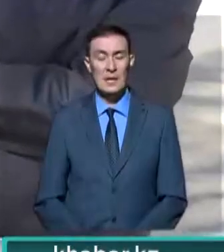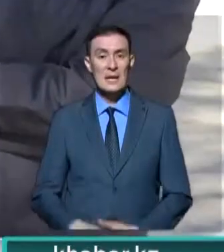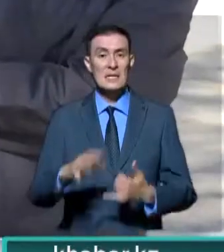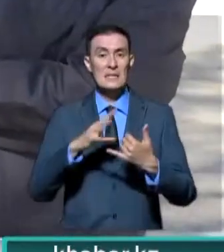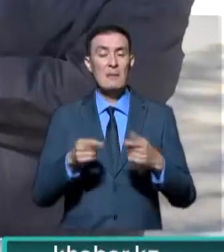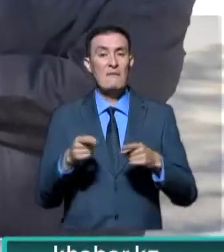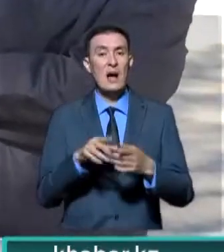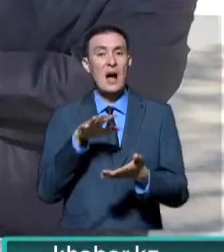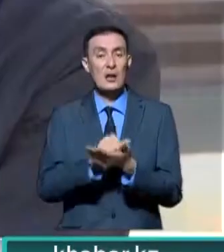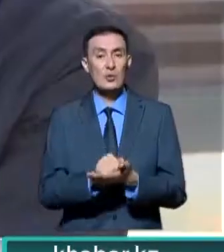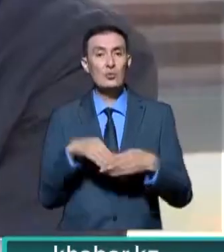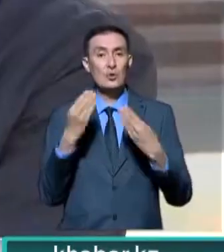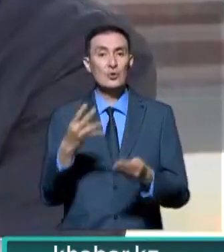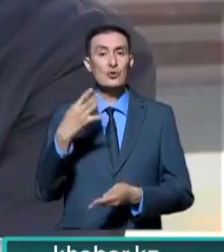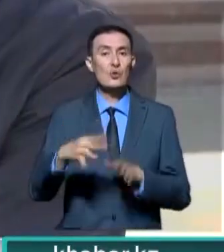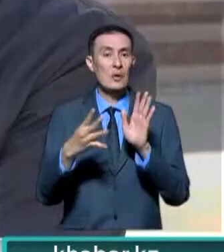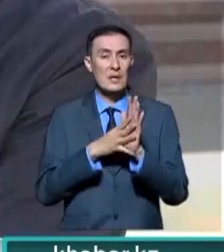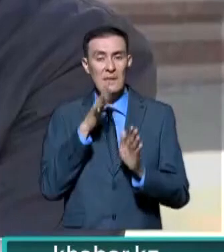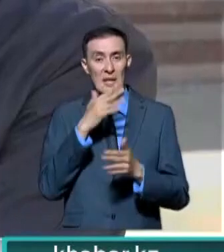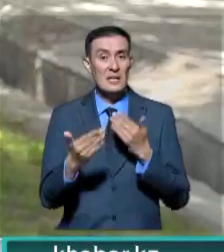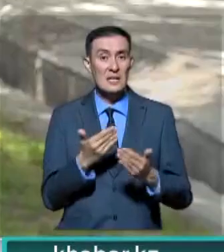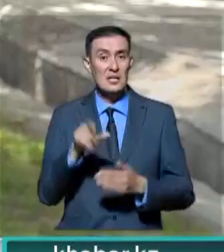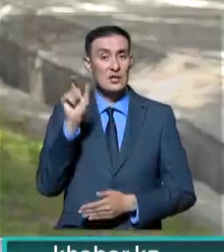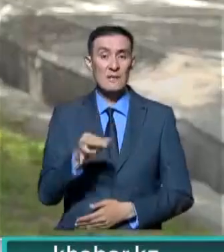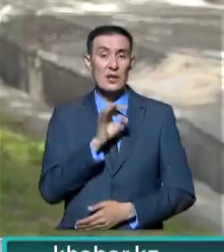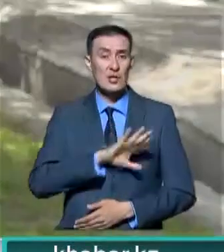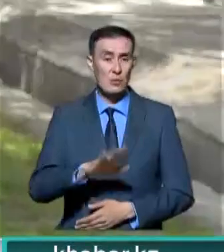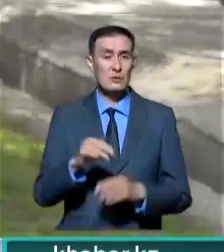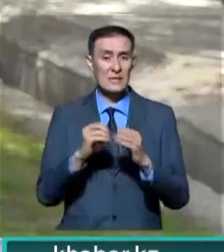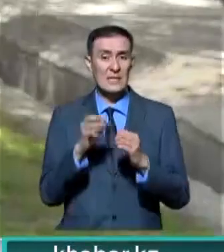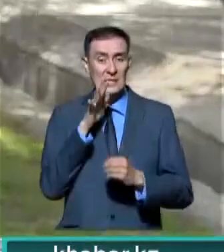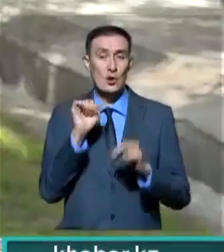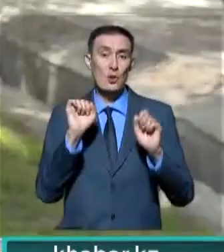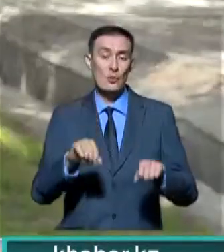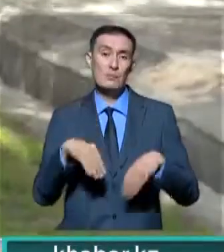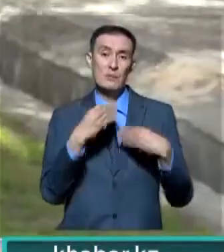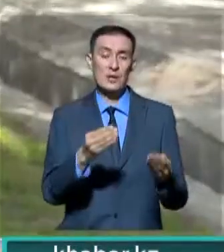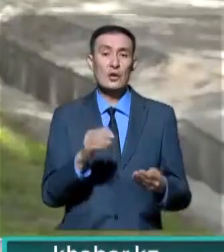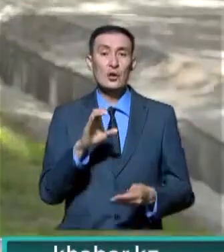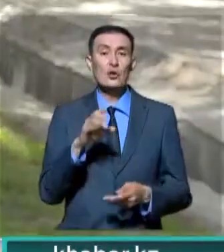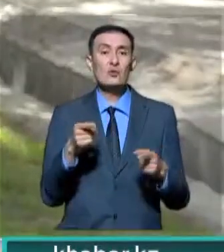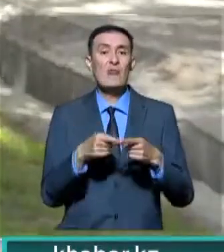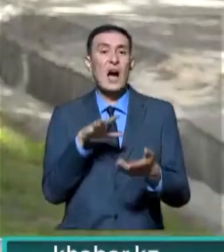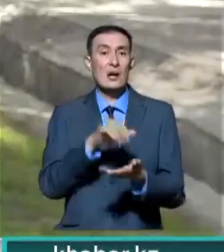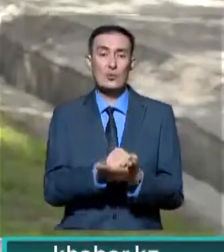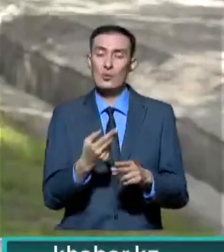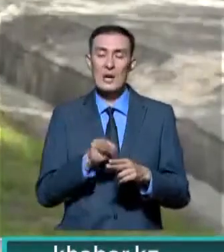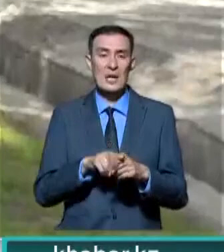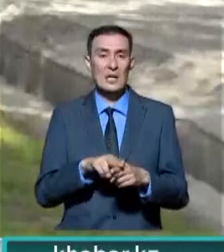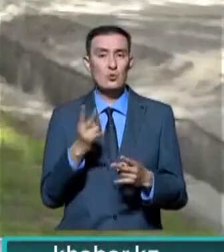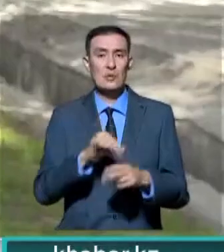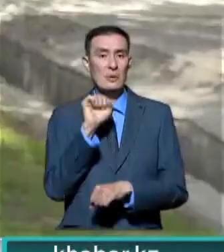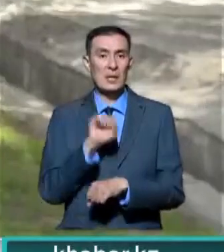Землю в аренду дают на 49 лет. Если фермер не пользуется ей, к примеру, 10 лет, он может отдать ее в субаренду. Нужно прекратить эту